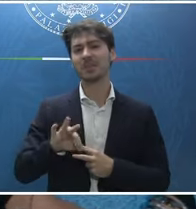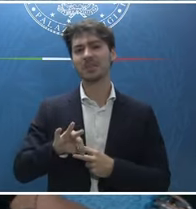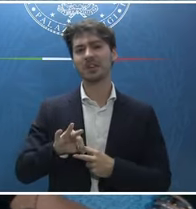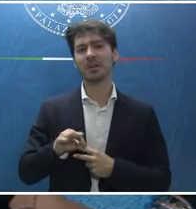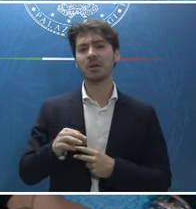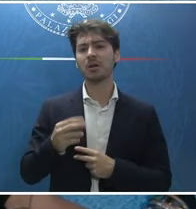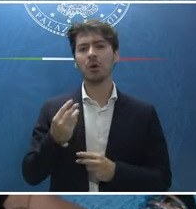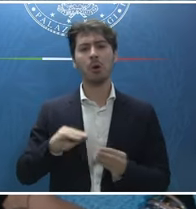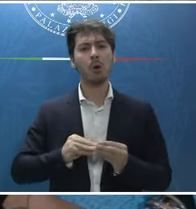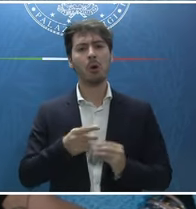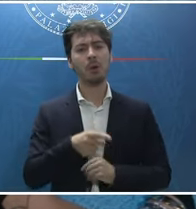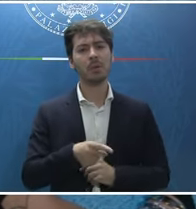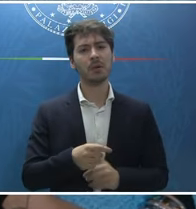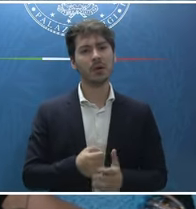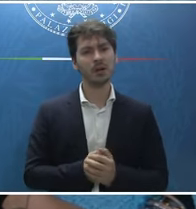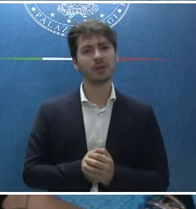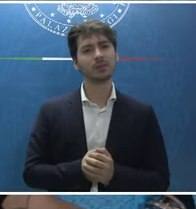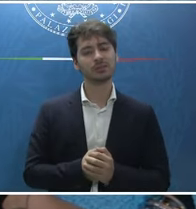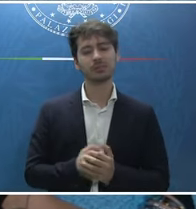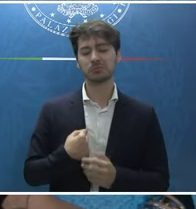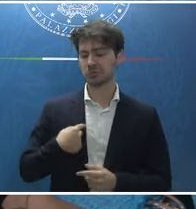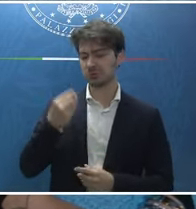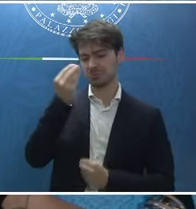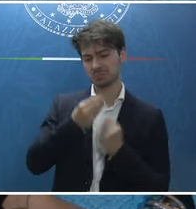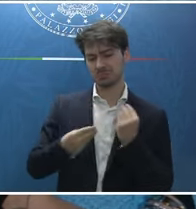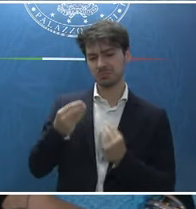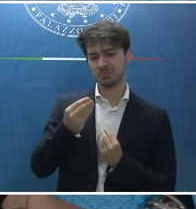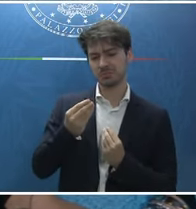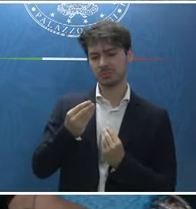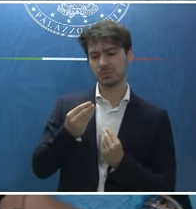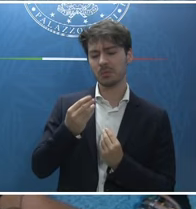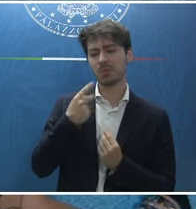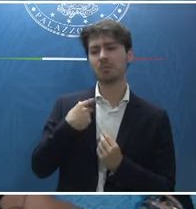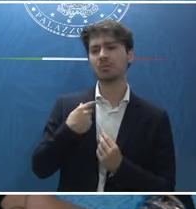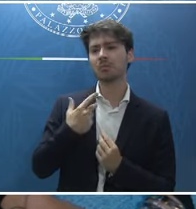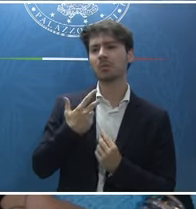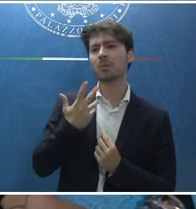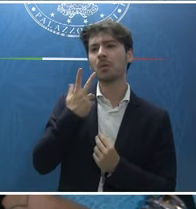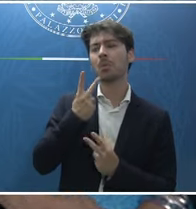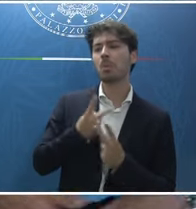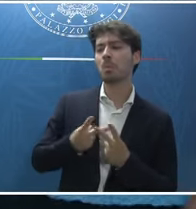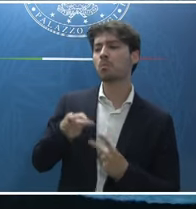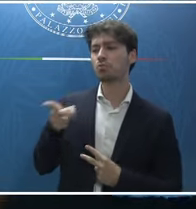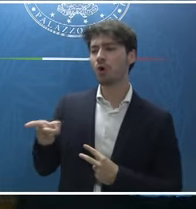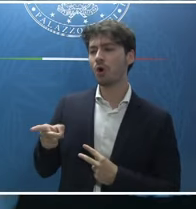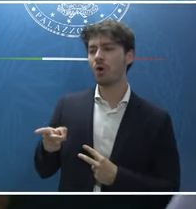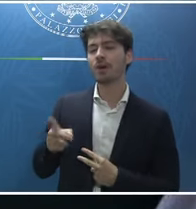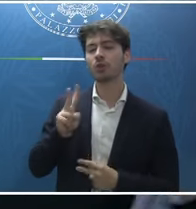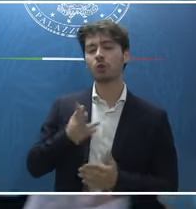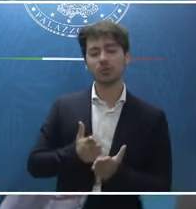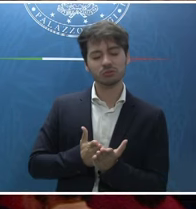tutto? E lì mi è venuto da pensare: provaci tu a buttare 12 anni della vita